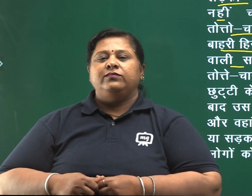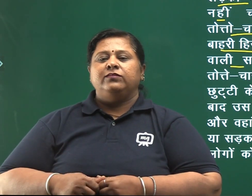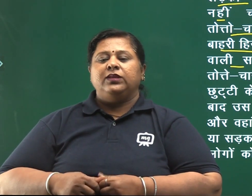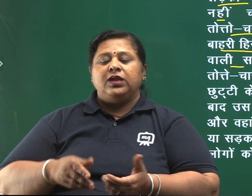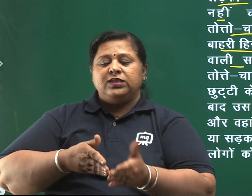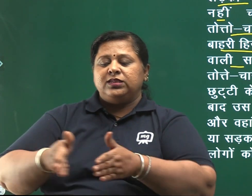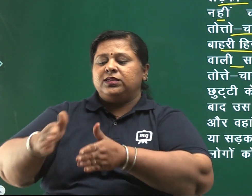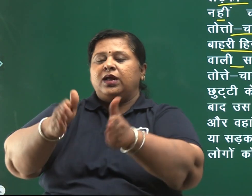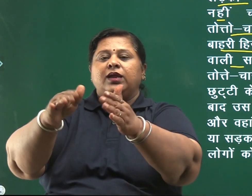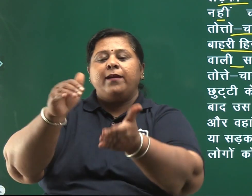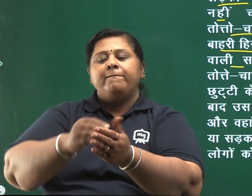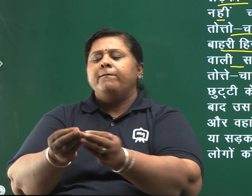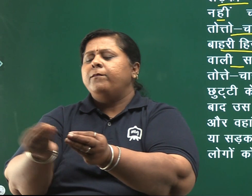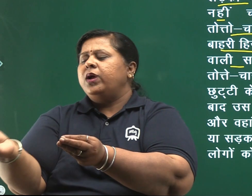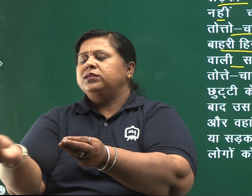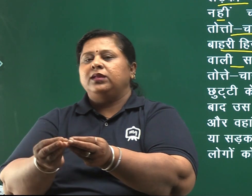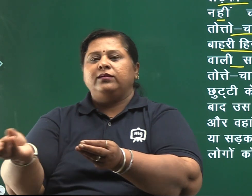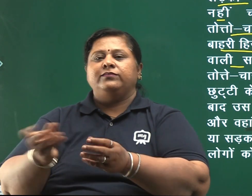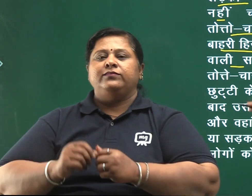सड़क के पास था।